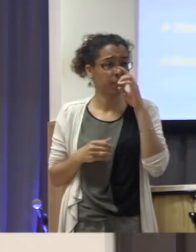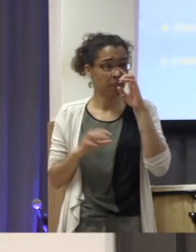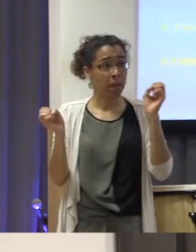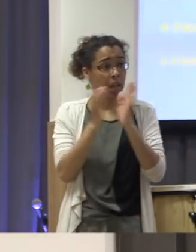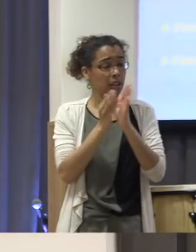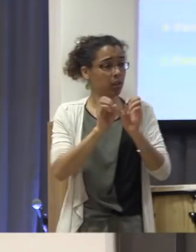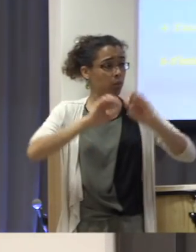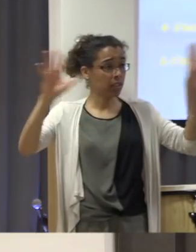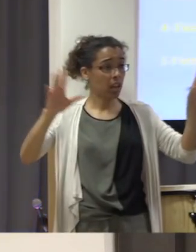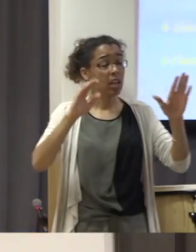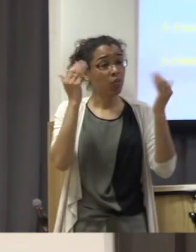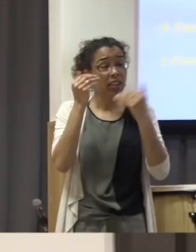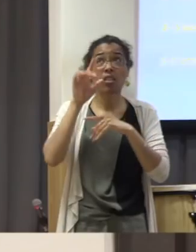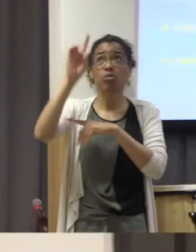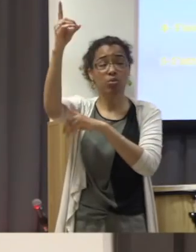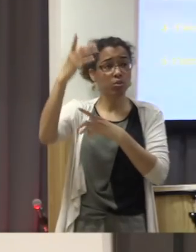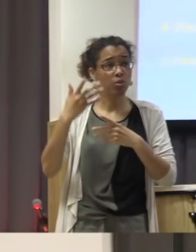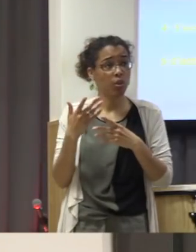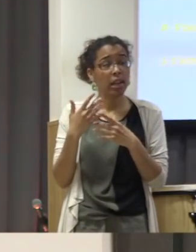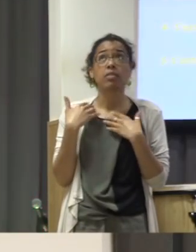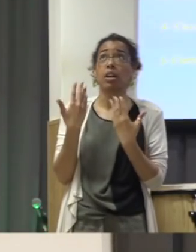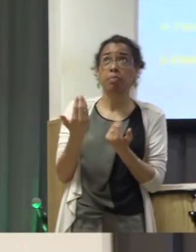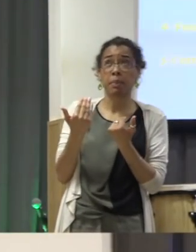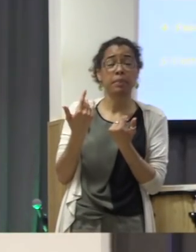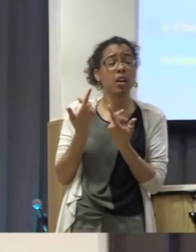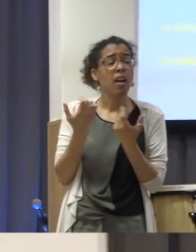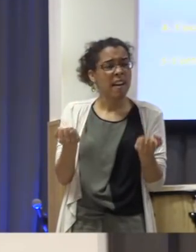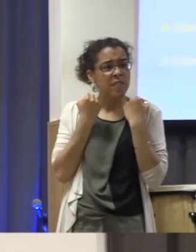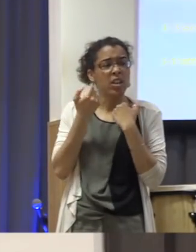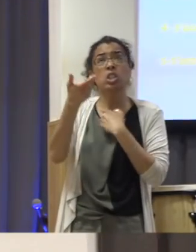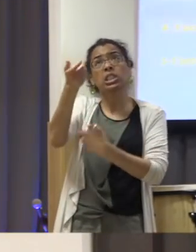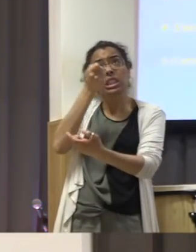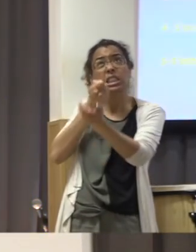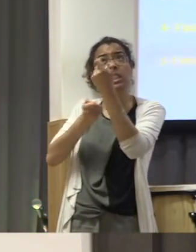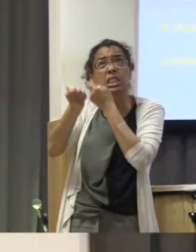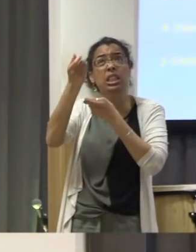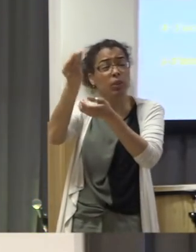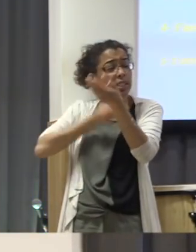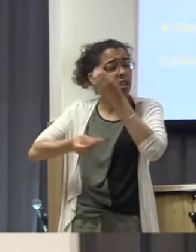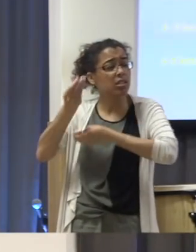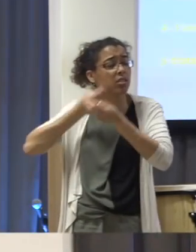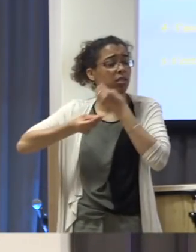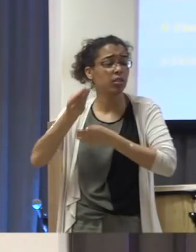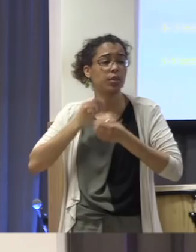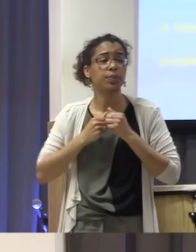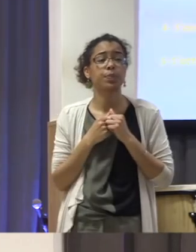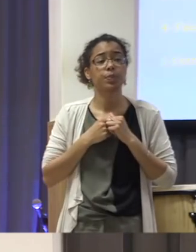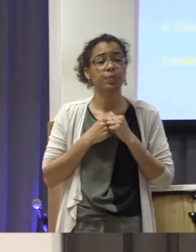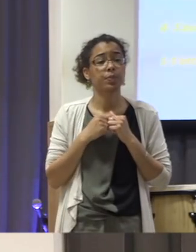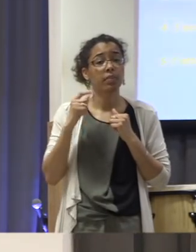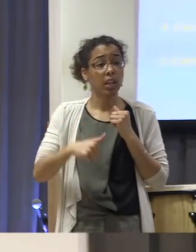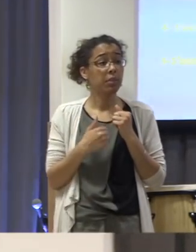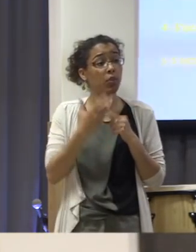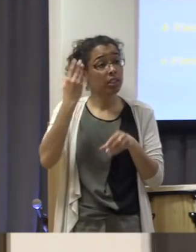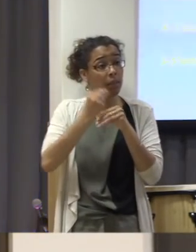Alléluia. Il faut s'attendre à Dieu. Et il faut aller puiser sa force auprès de Dieu. Alléluia. Et il faut apprendre à se